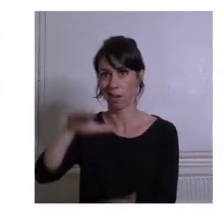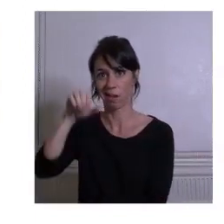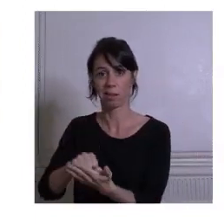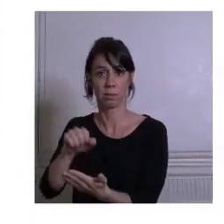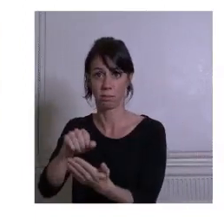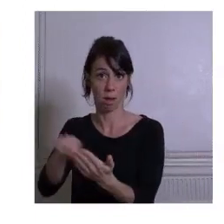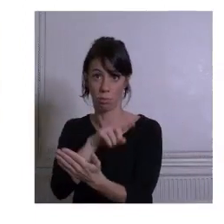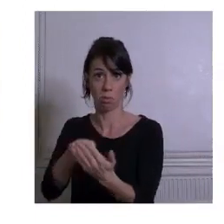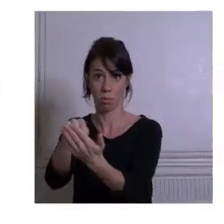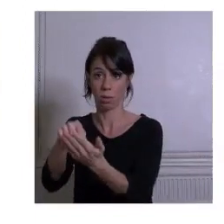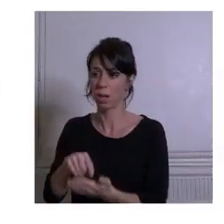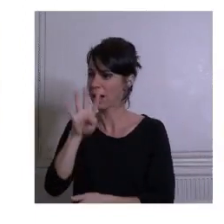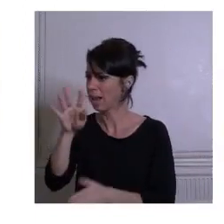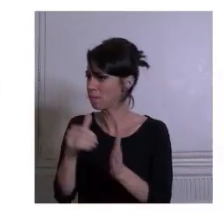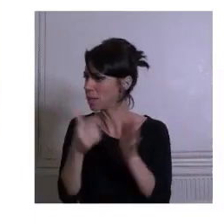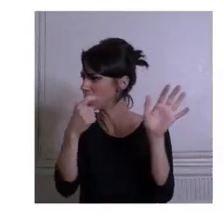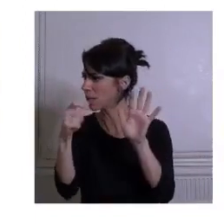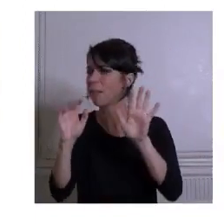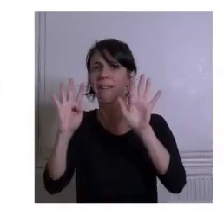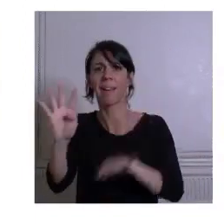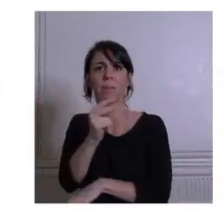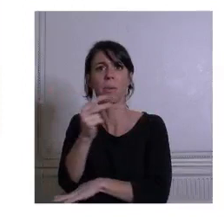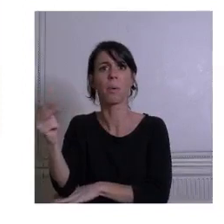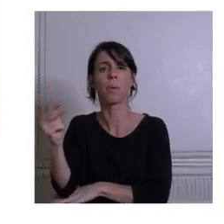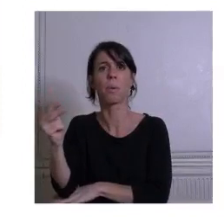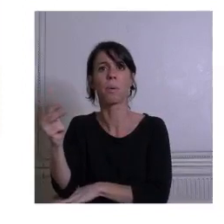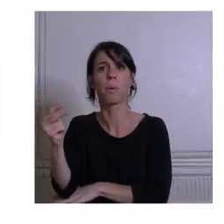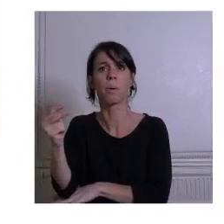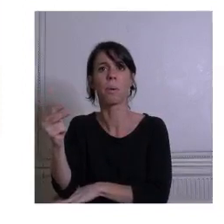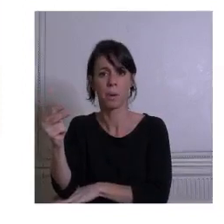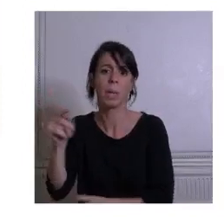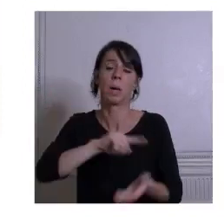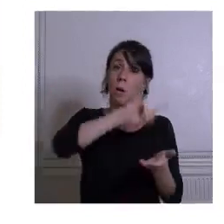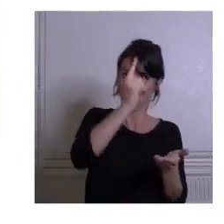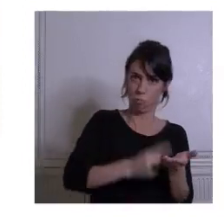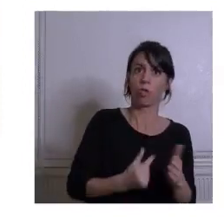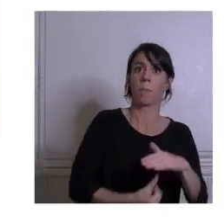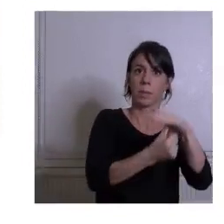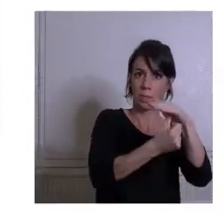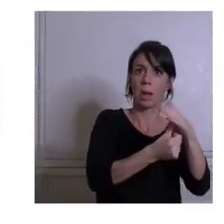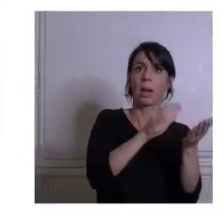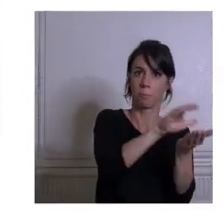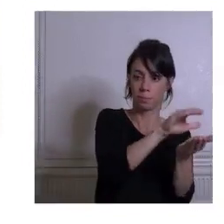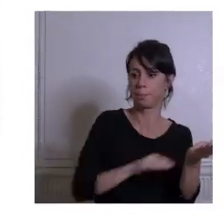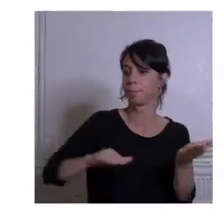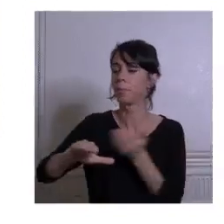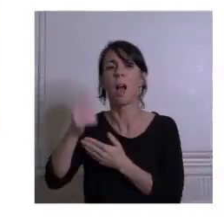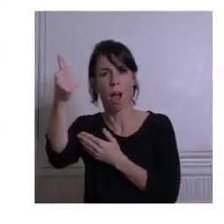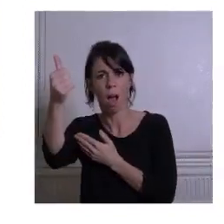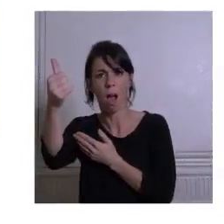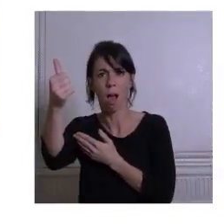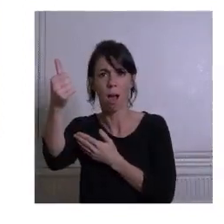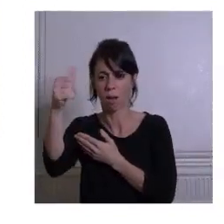des écarts, ce qui n'appelle pas de commentaires particuliers mais qui nécessite que l'on vote cet avenant pour le parallélisme des formes. Y a-t-il